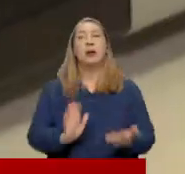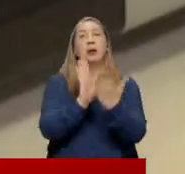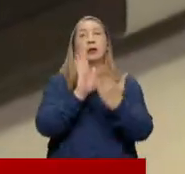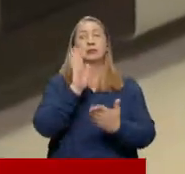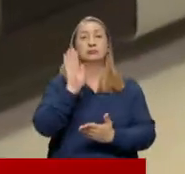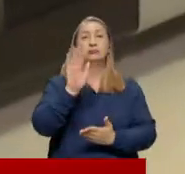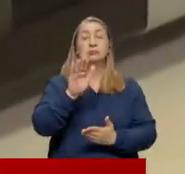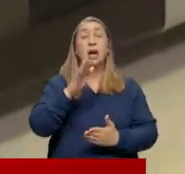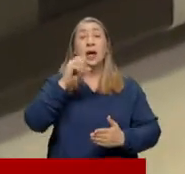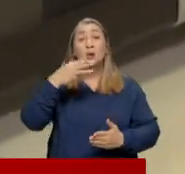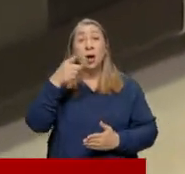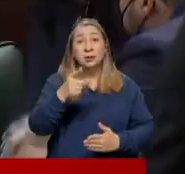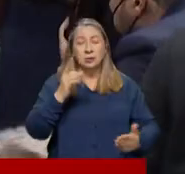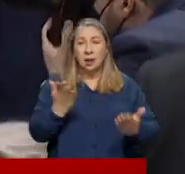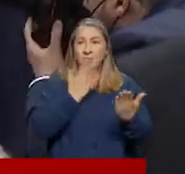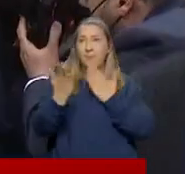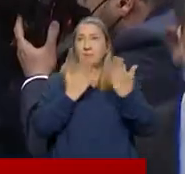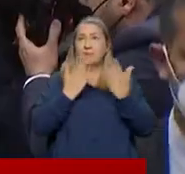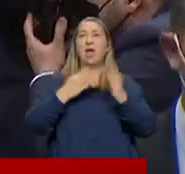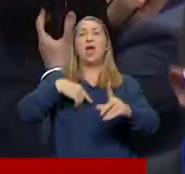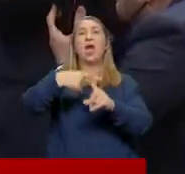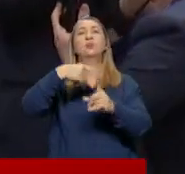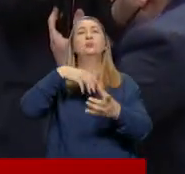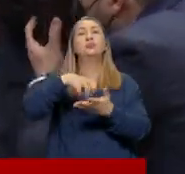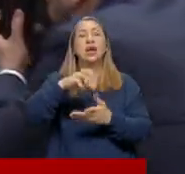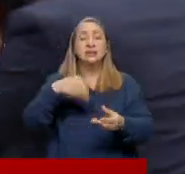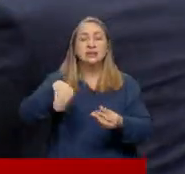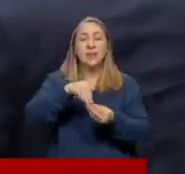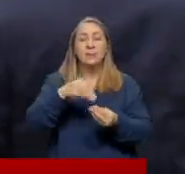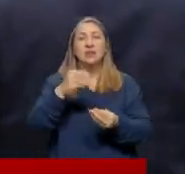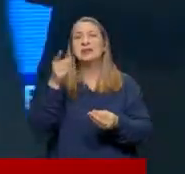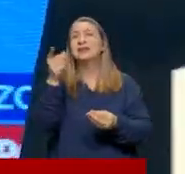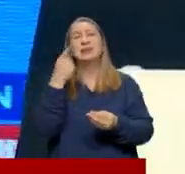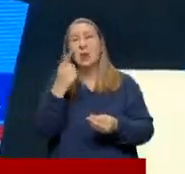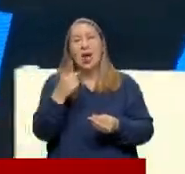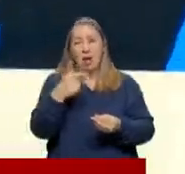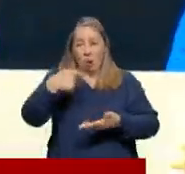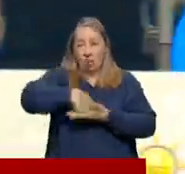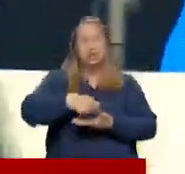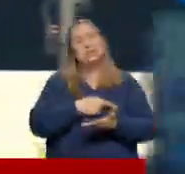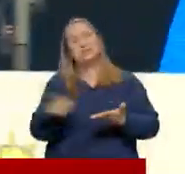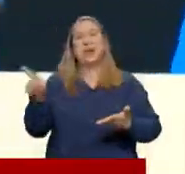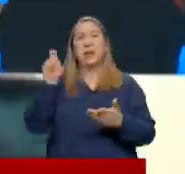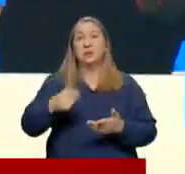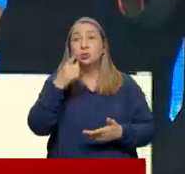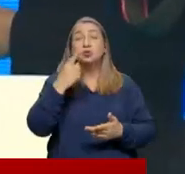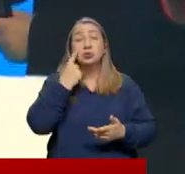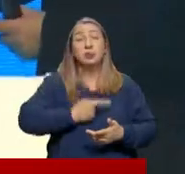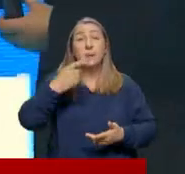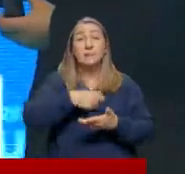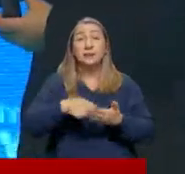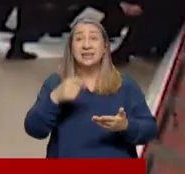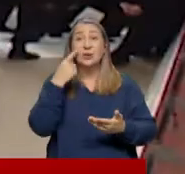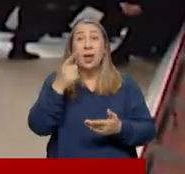yükseltmişti Erdoğan tepkiler karşısında ek bütçeden zamlı ödeneği çıkarın resti çekti Cumhurbaşkanı maaşına göre